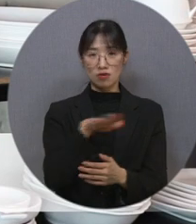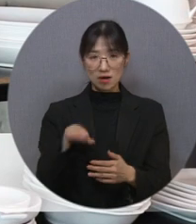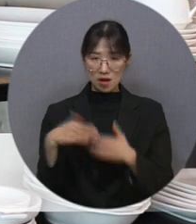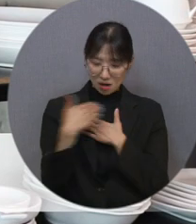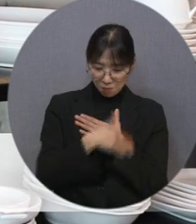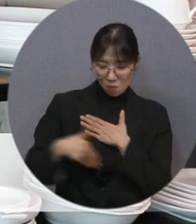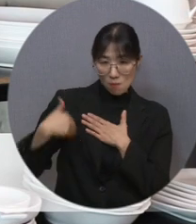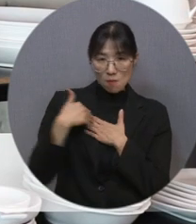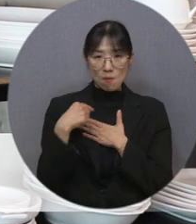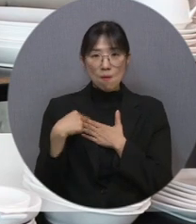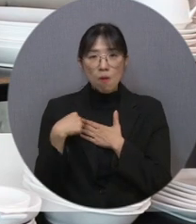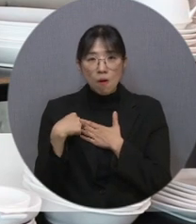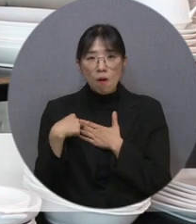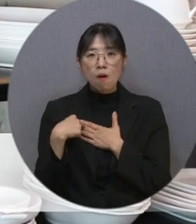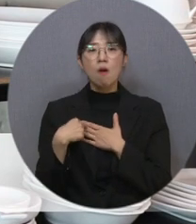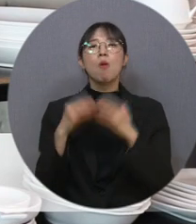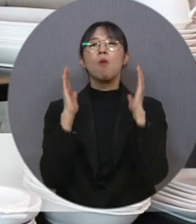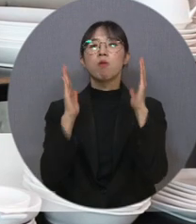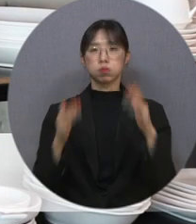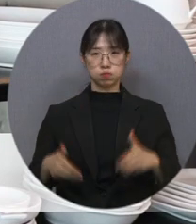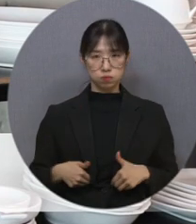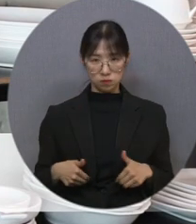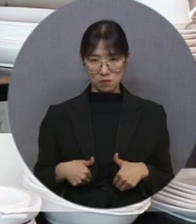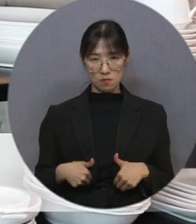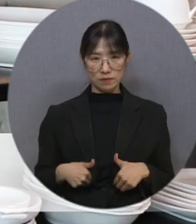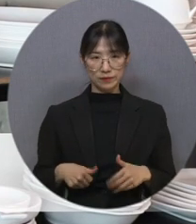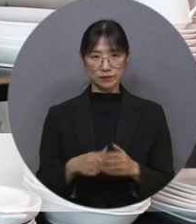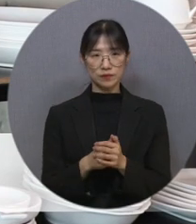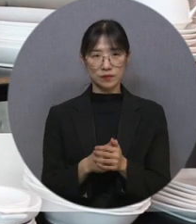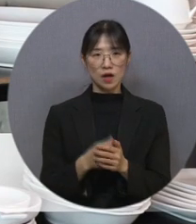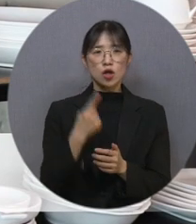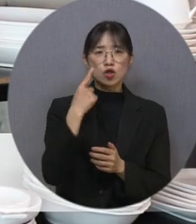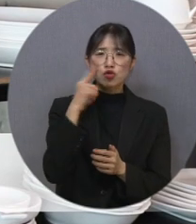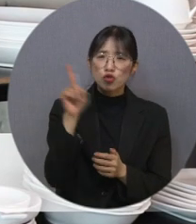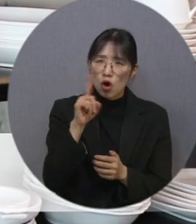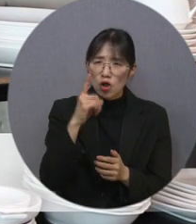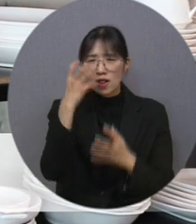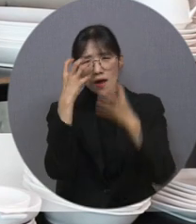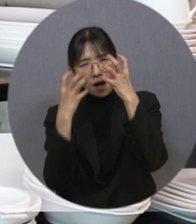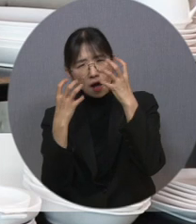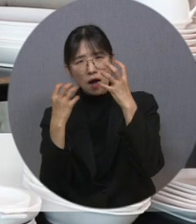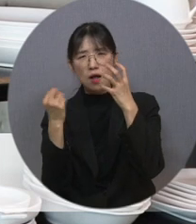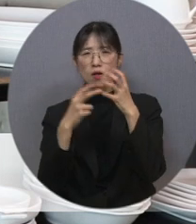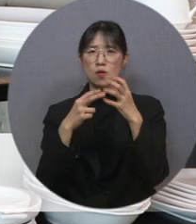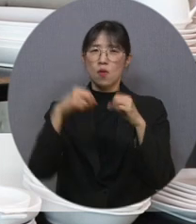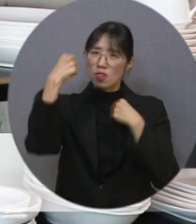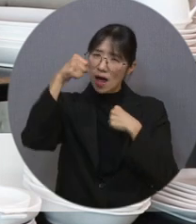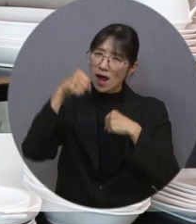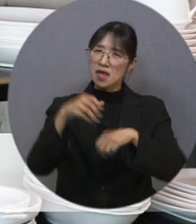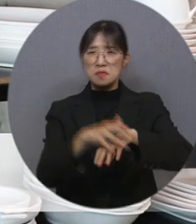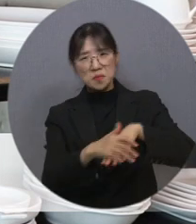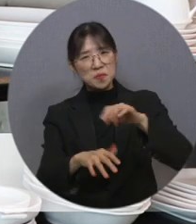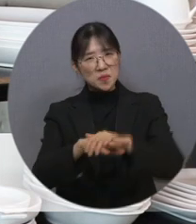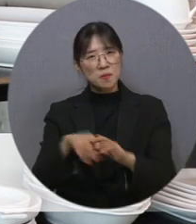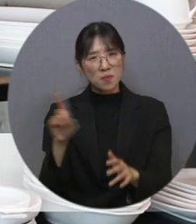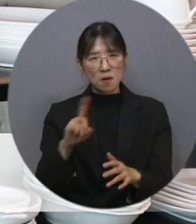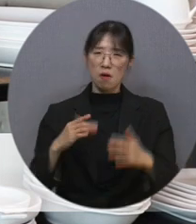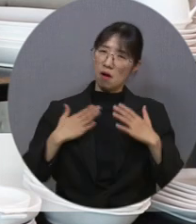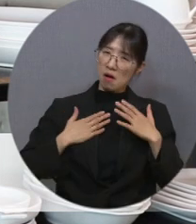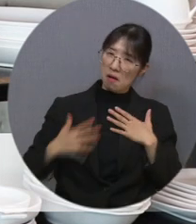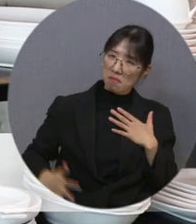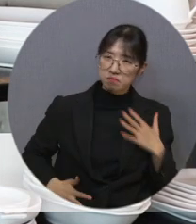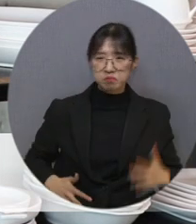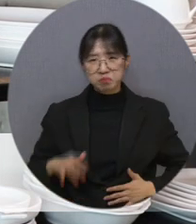인체학적으로 토우라는 것은 사람의 공부를 해야 됩니다. 눈은 어디가 달렸고 또 다리는 어디가 달렸고 가슴은